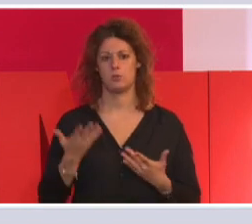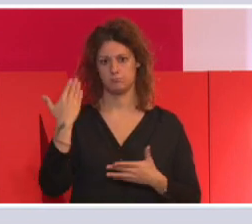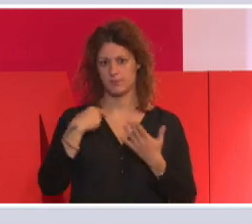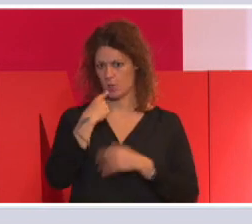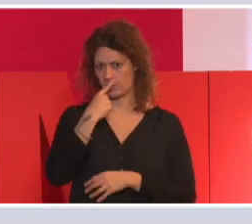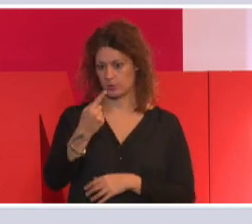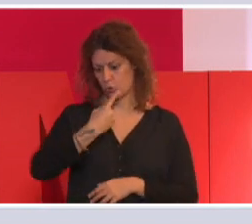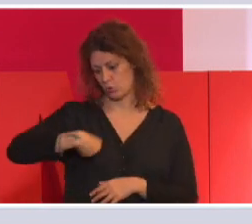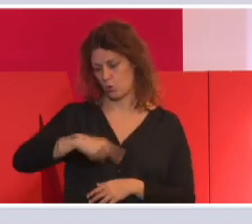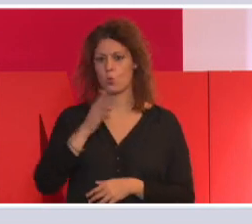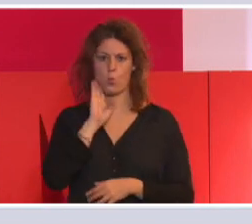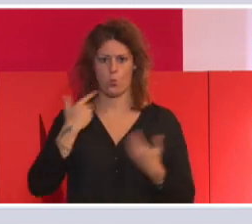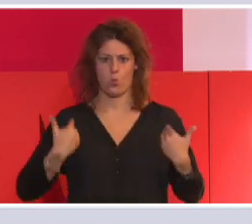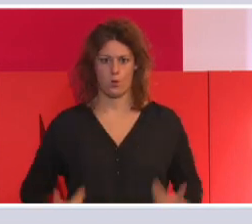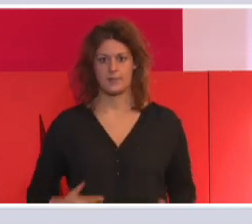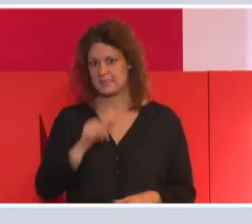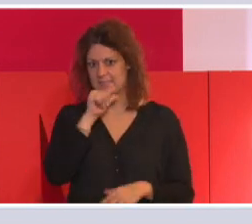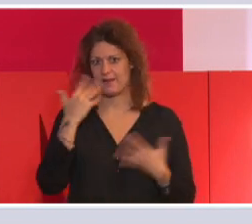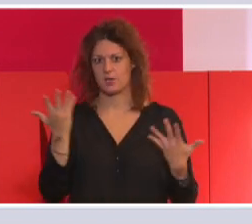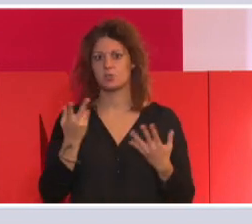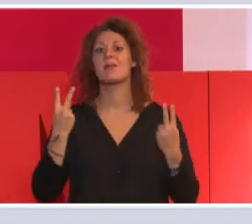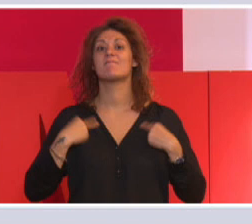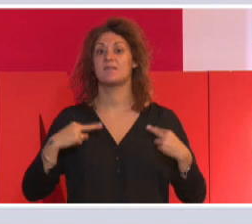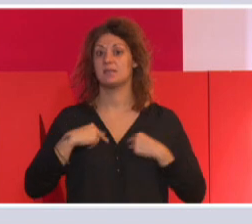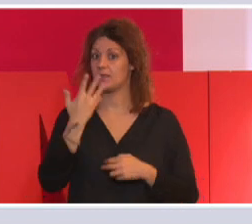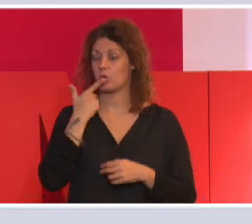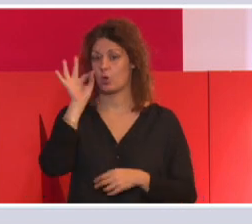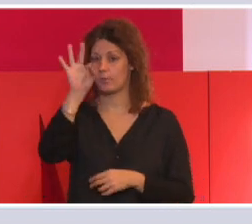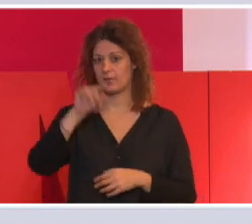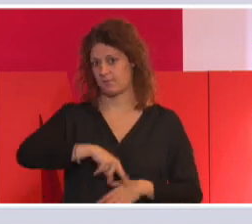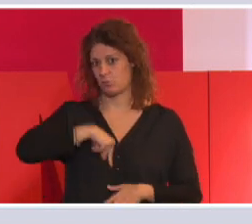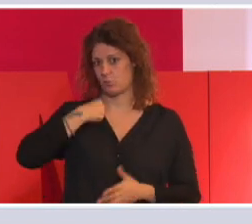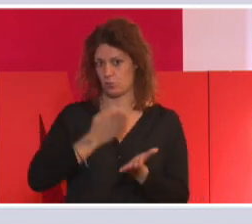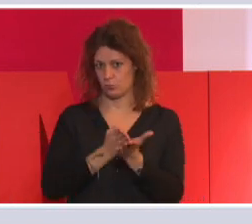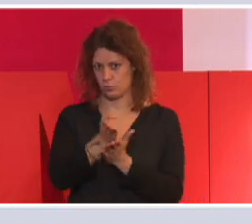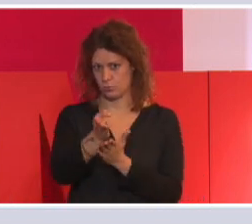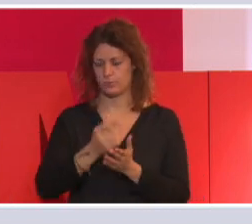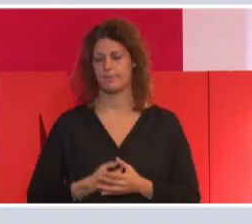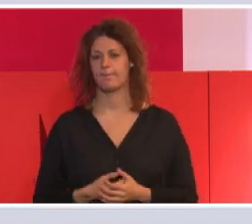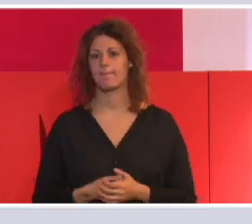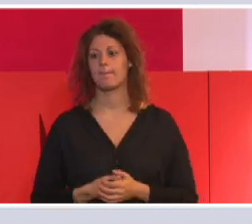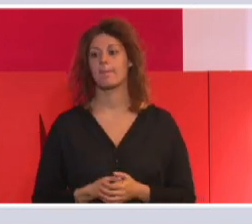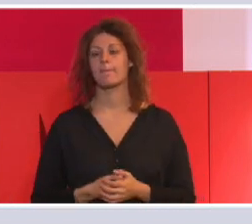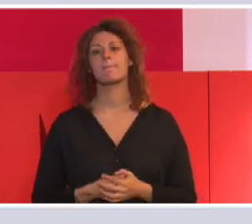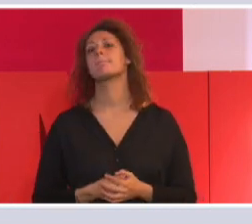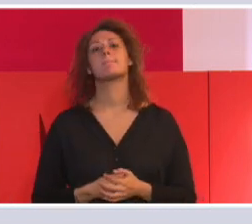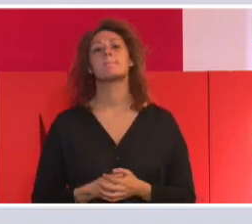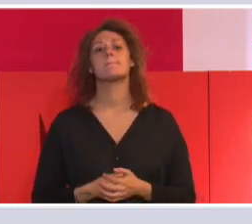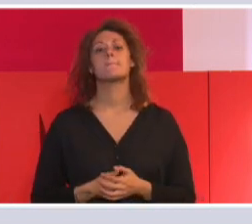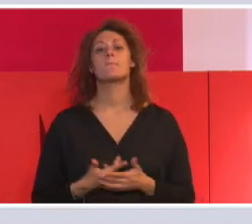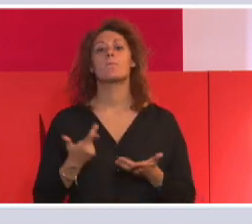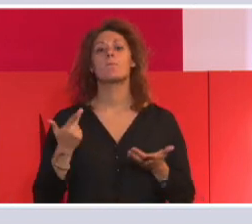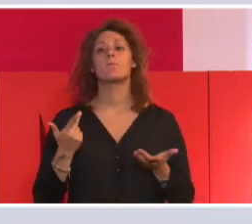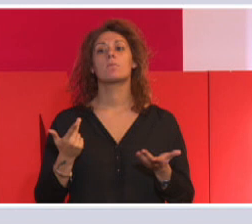siamo volti alla sopravvivenza il problema tra virgolette è che non siamo organismi